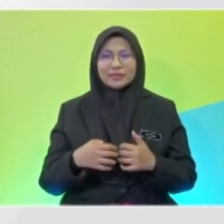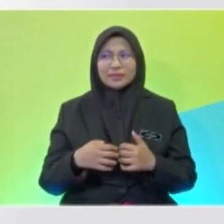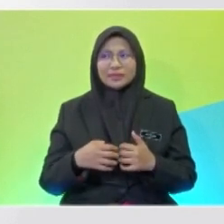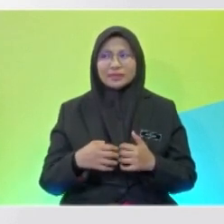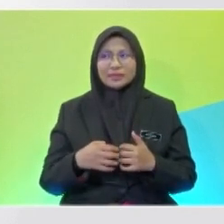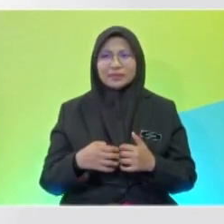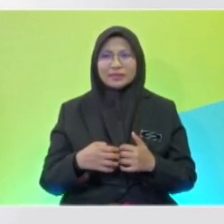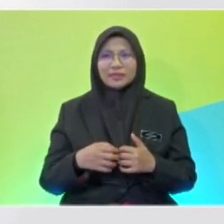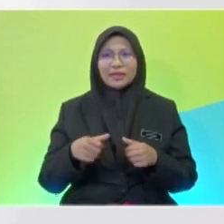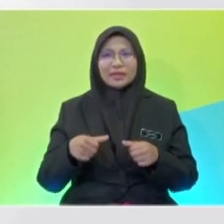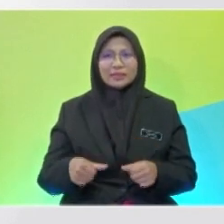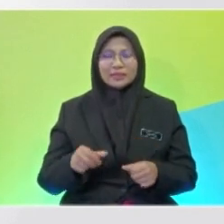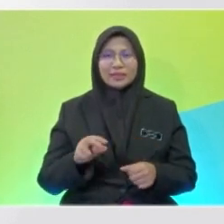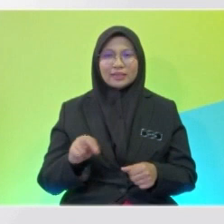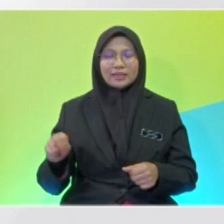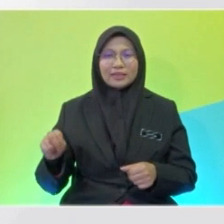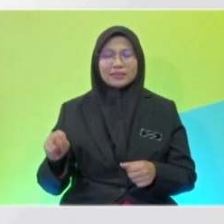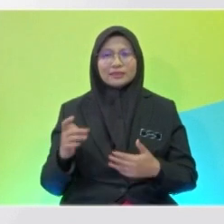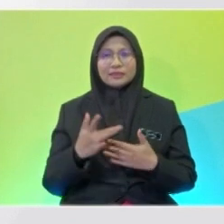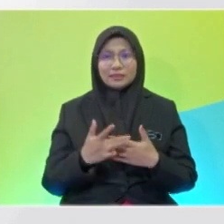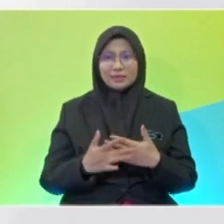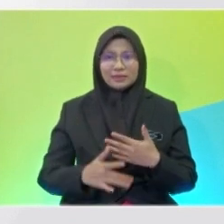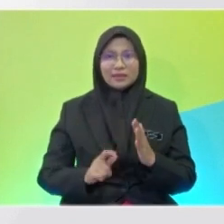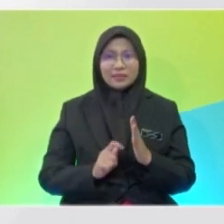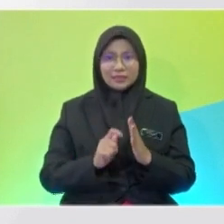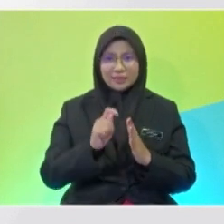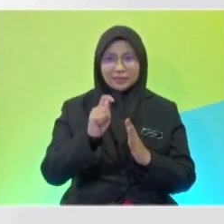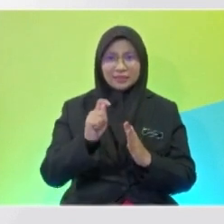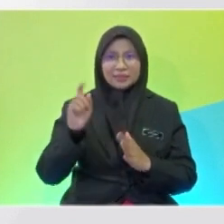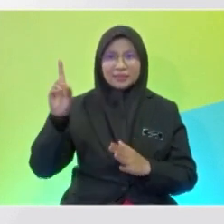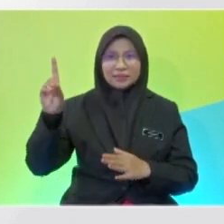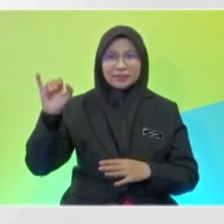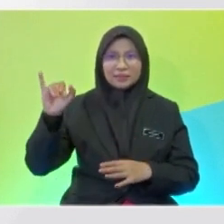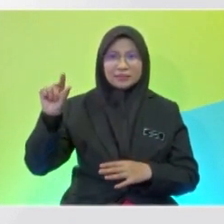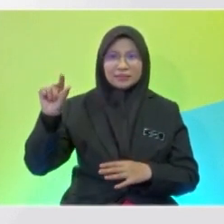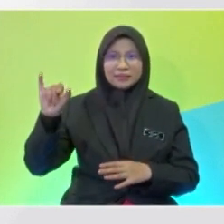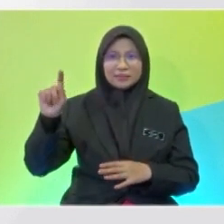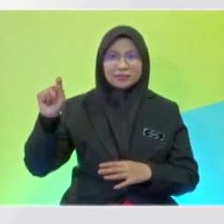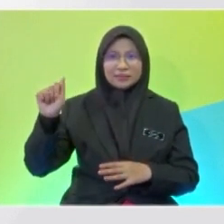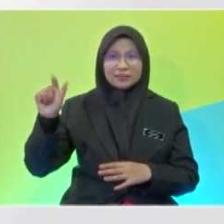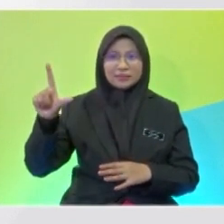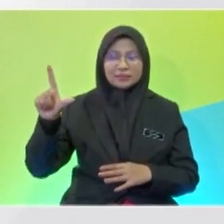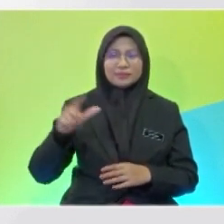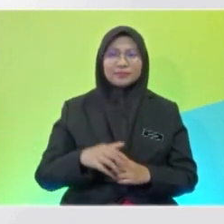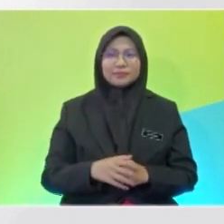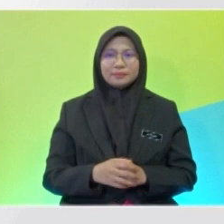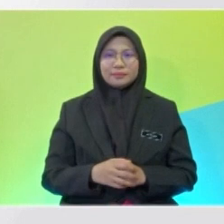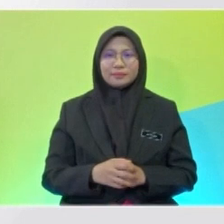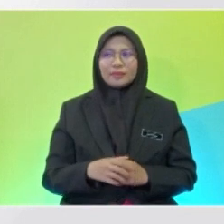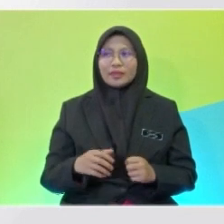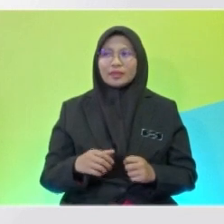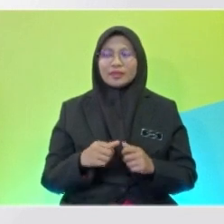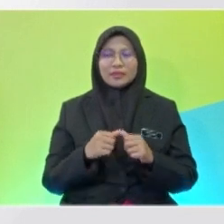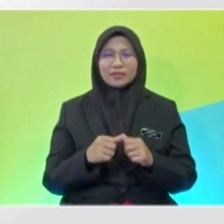kita jalan kamar mandi untuk mengambil bacaan tekanan darah ya sebagai penilaian kesehatan Oke soalannya Berdasarkan pernyataan